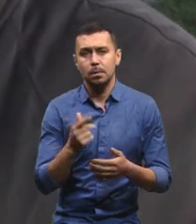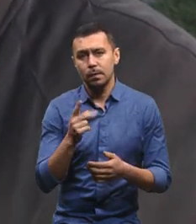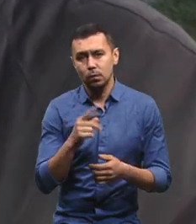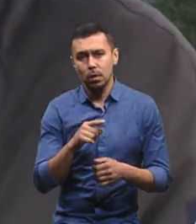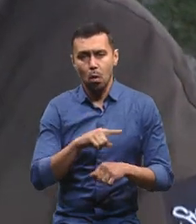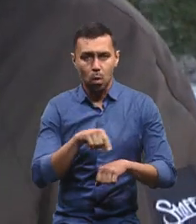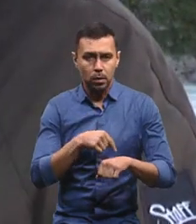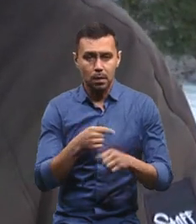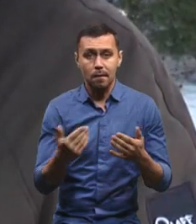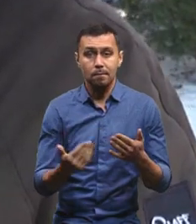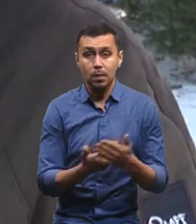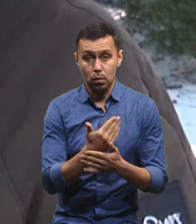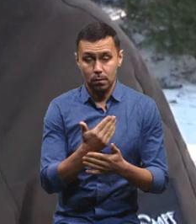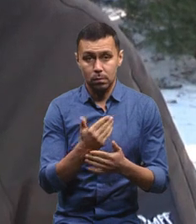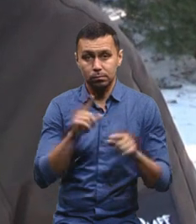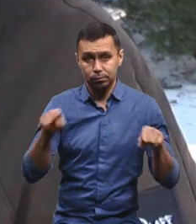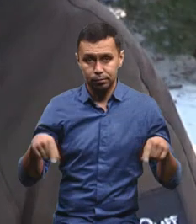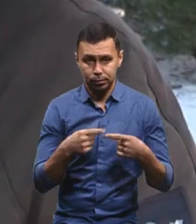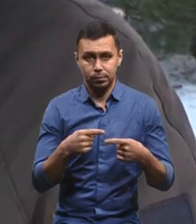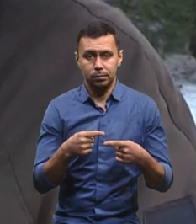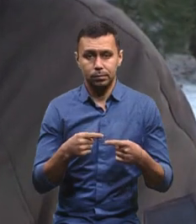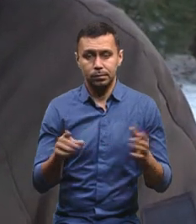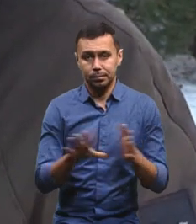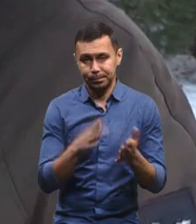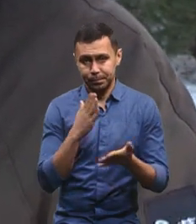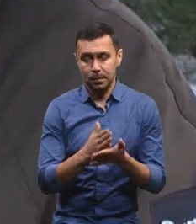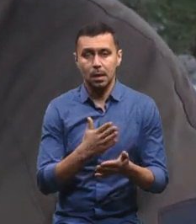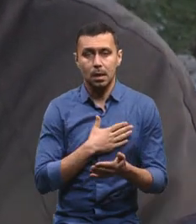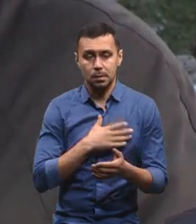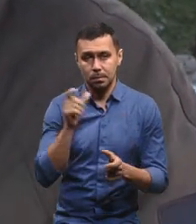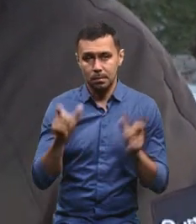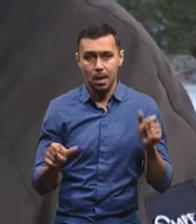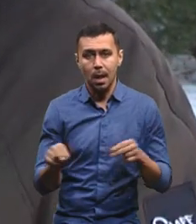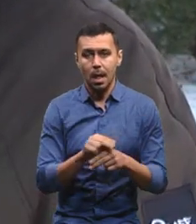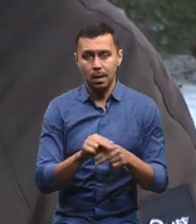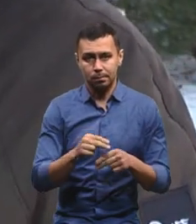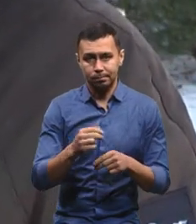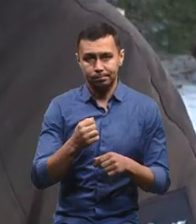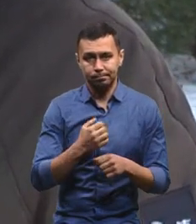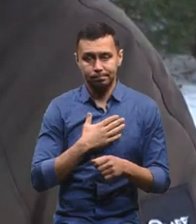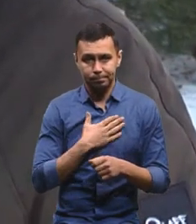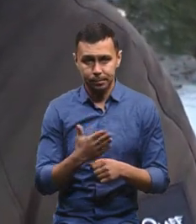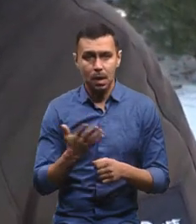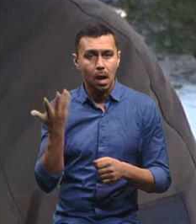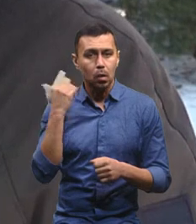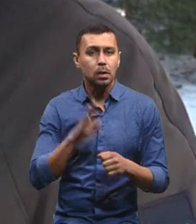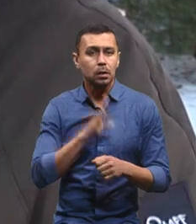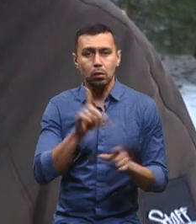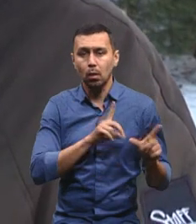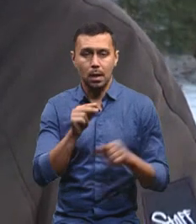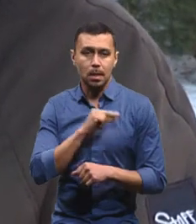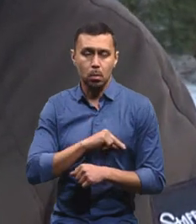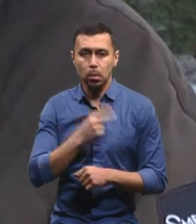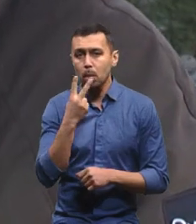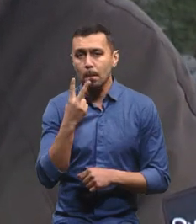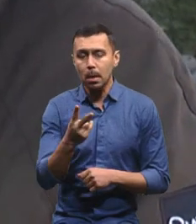і відновили дякувати Богу і нашим електрикам і потім вже зранку коли їхала на роботу вже